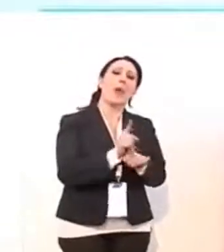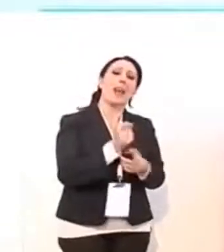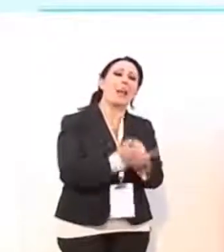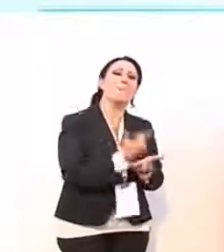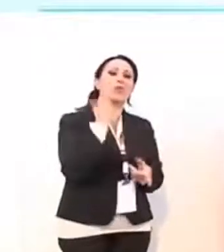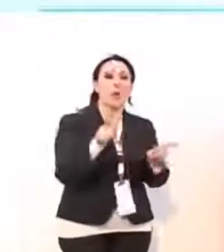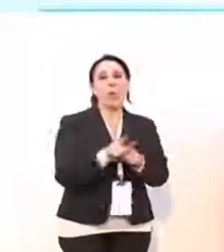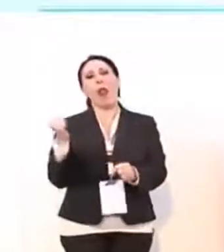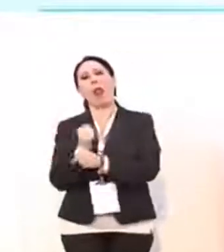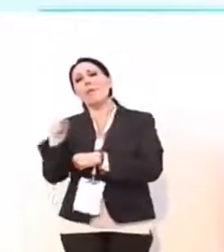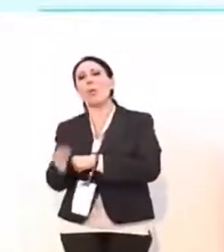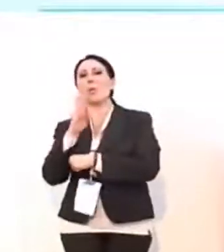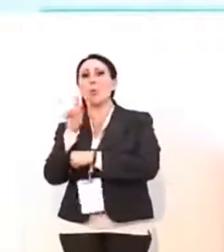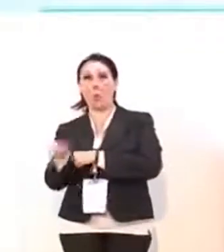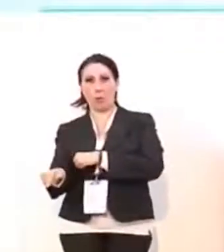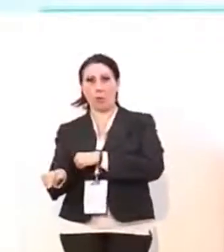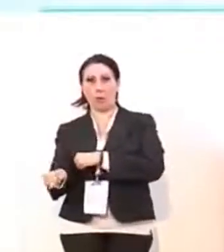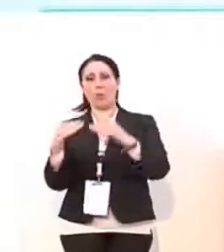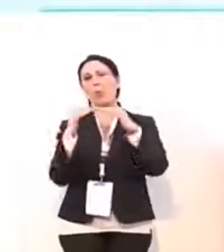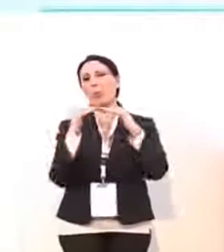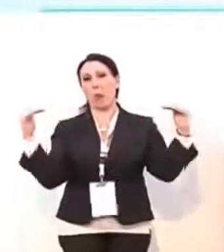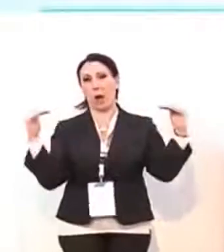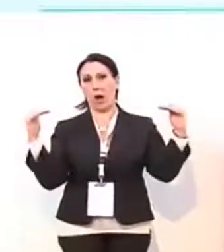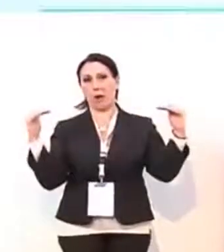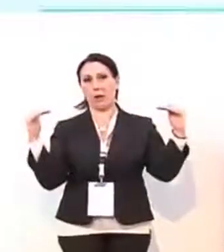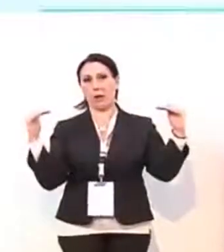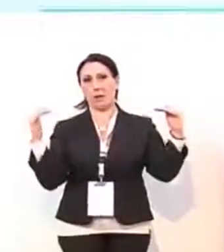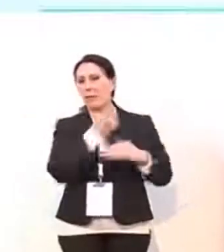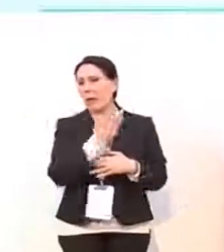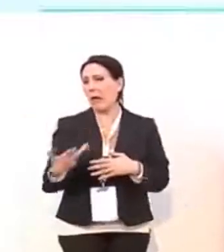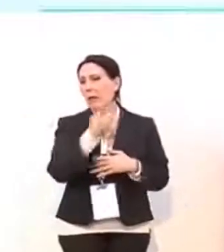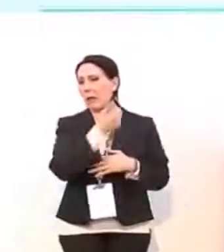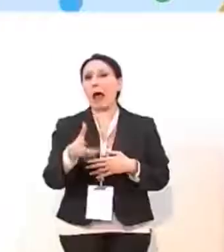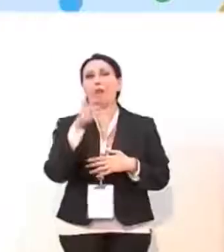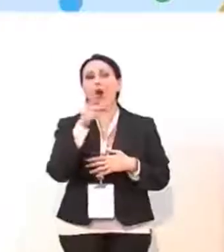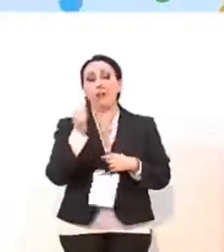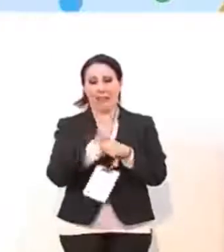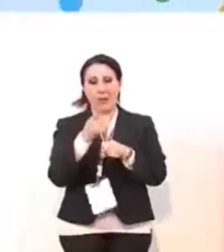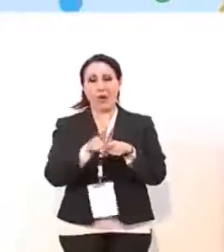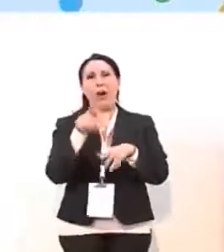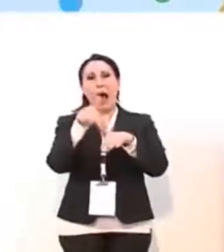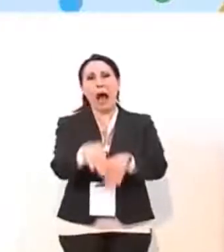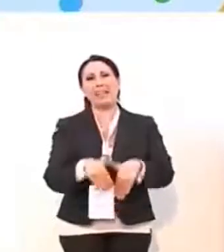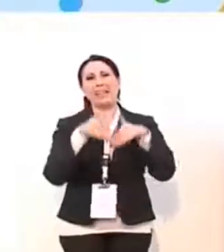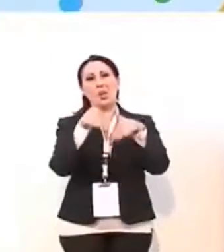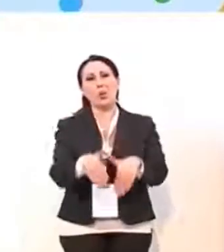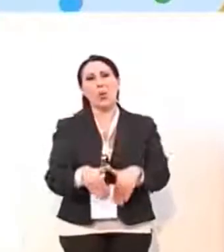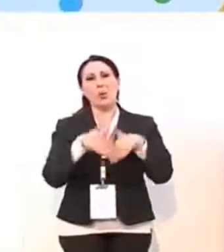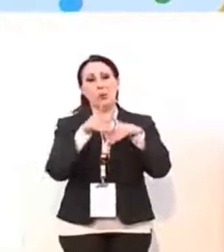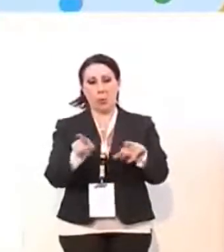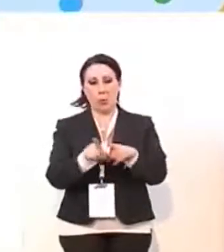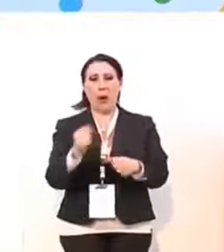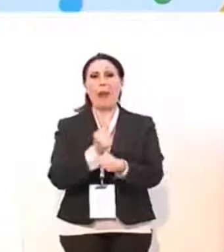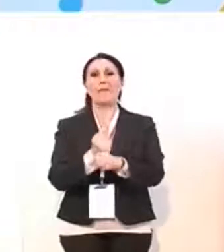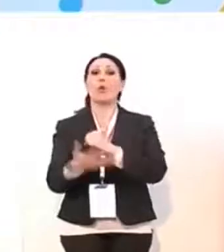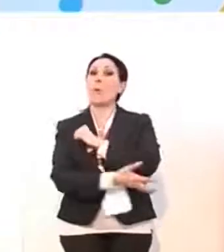ci sono centinaia di migliaia di donne che lavorano in agricoltura e che vengono assimilate al lavoro povero, e che invece